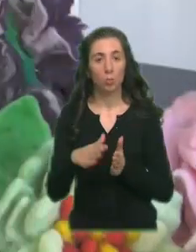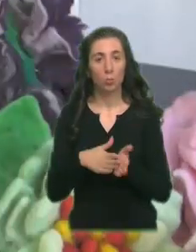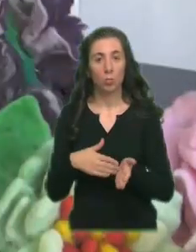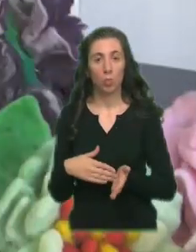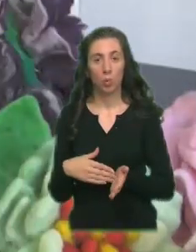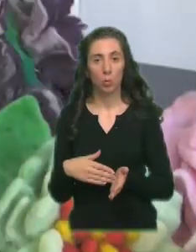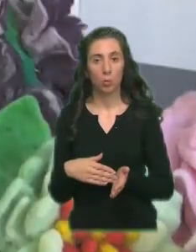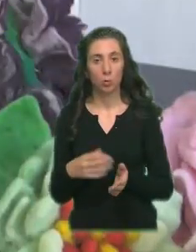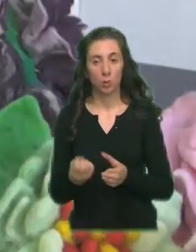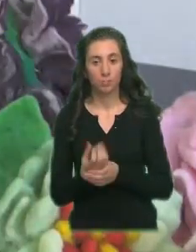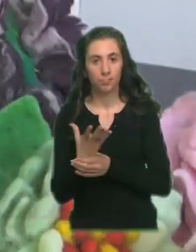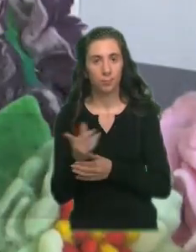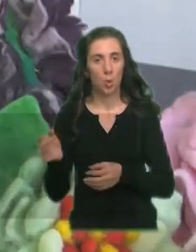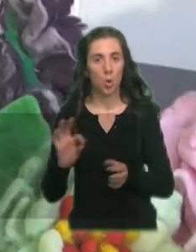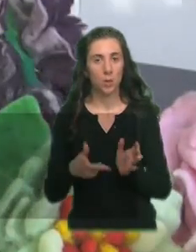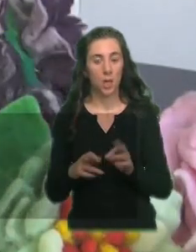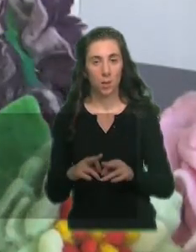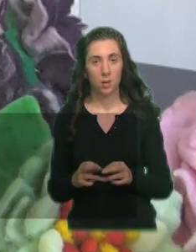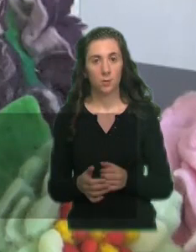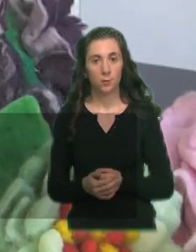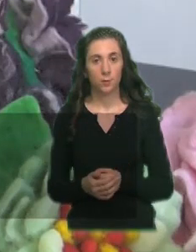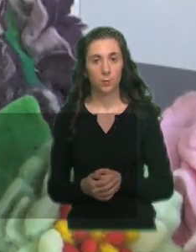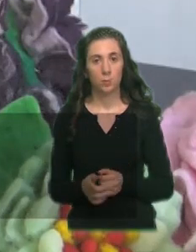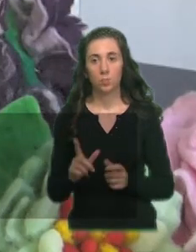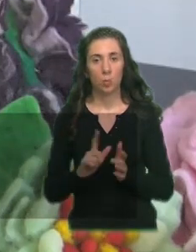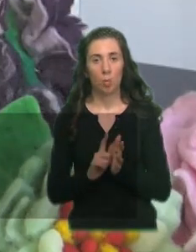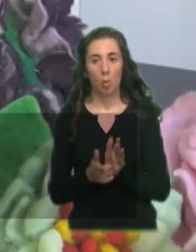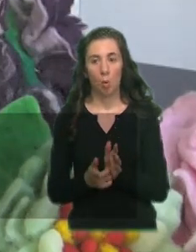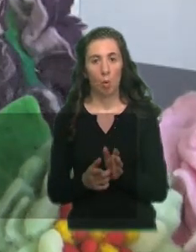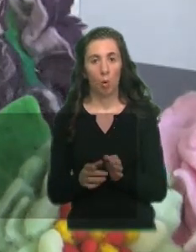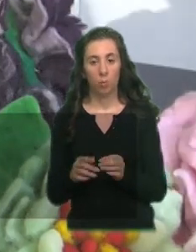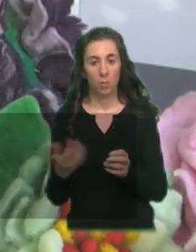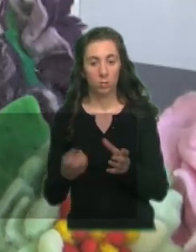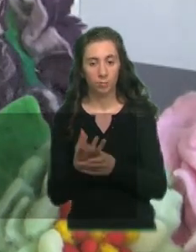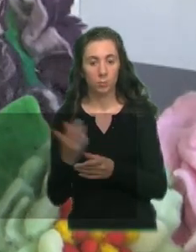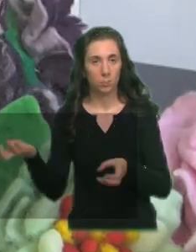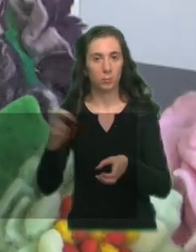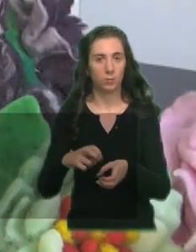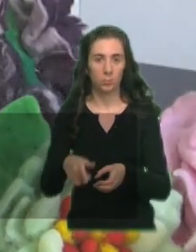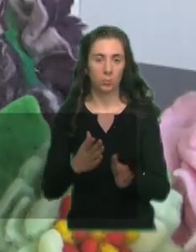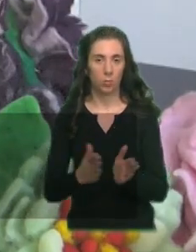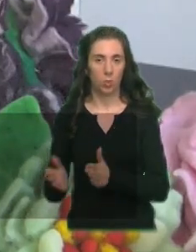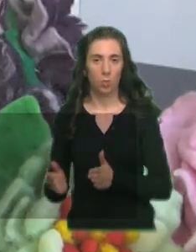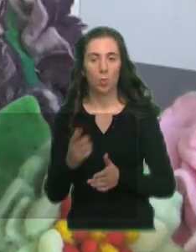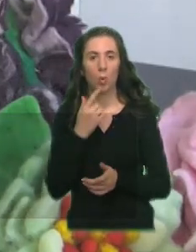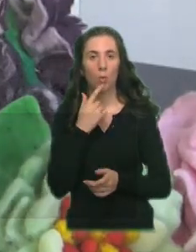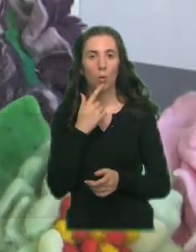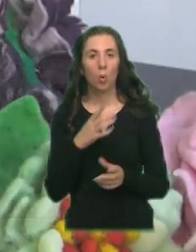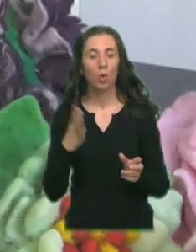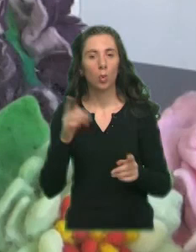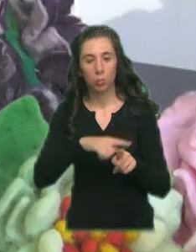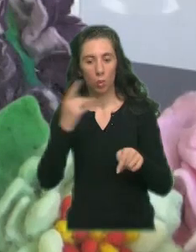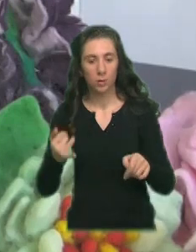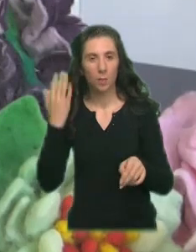radi? Da, pa čuli ste od kolegice da je Vlado vrlo uspješan u svemu što radi. Pa evo, nabrajajući